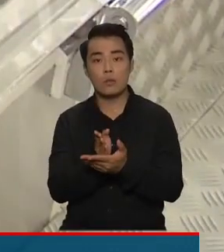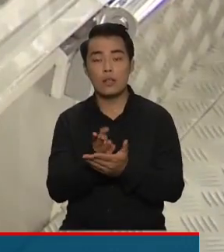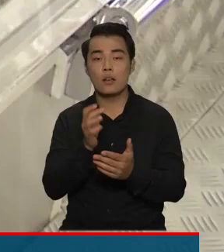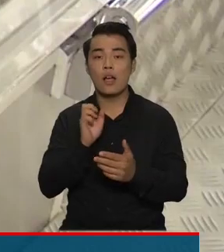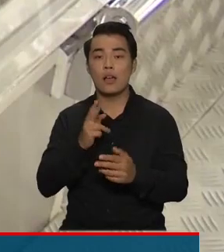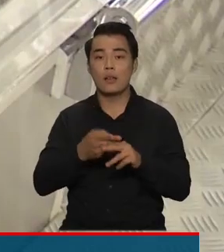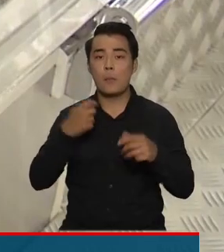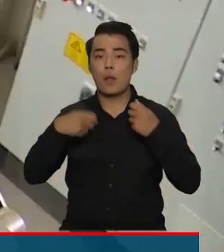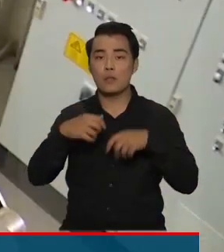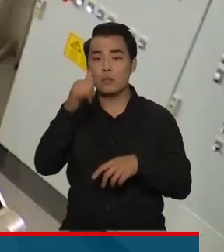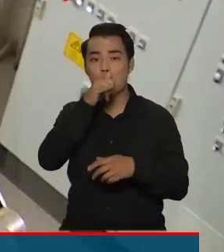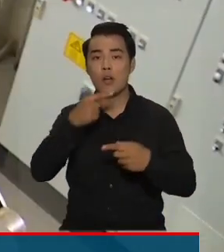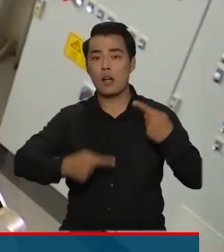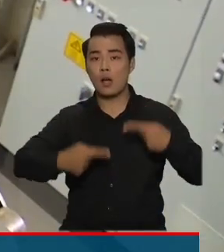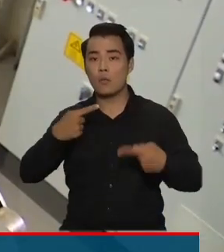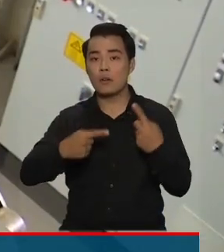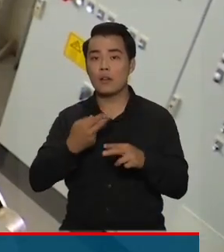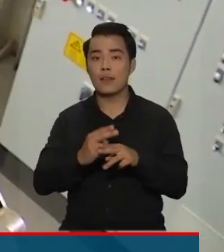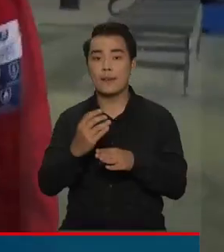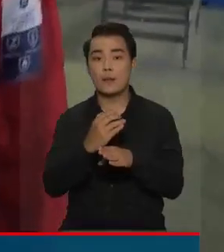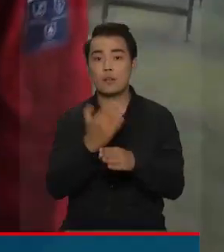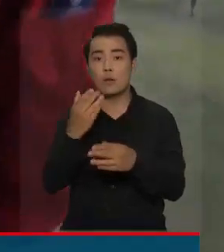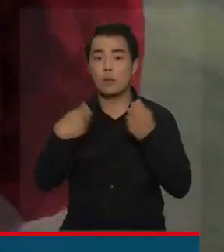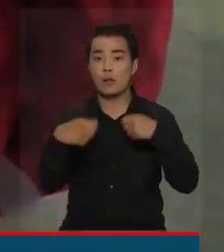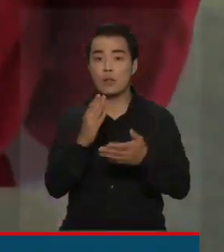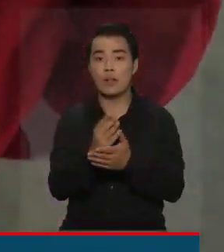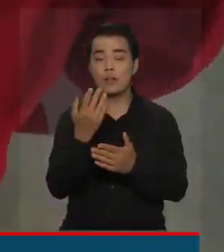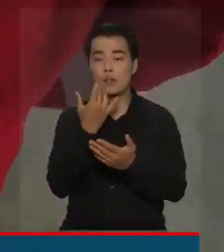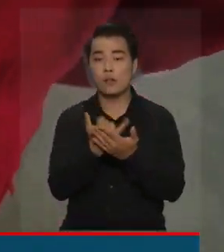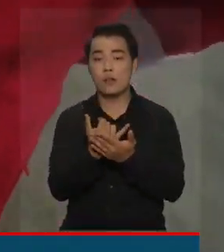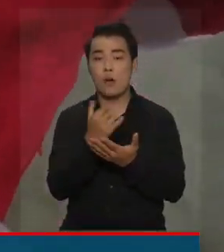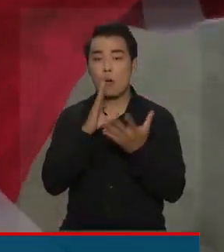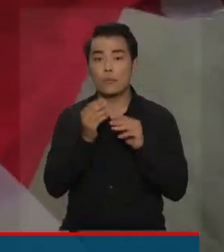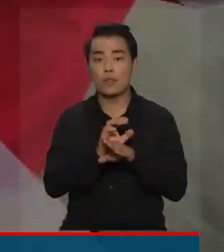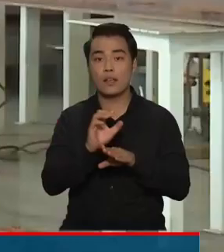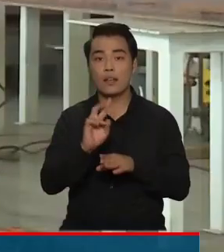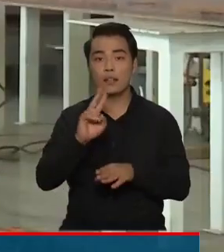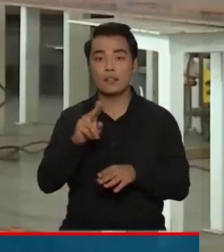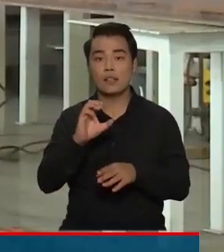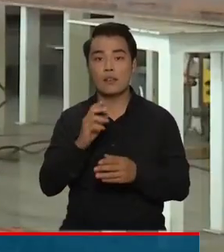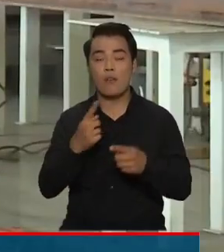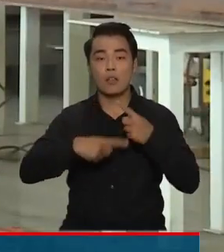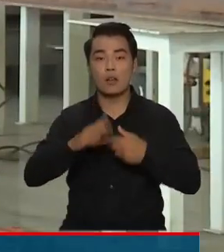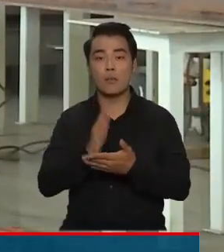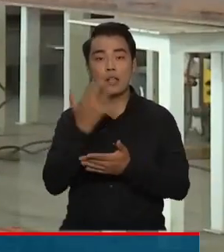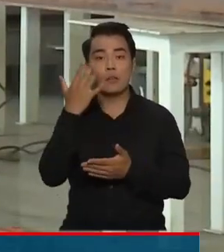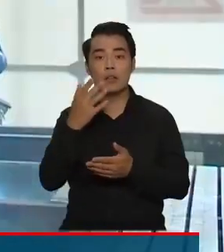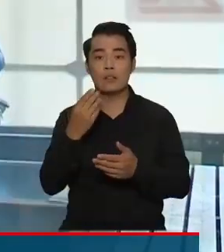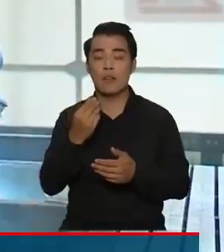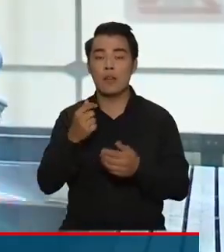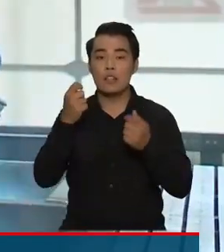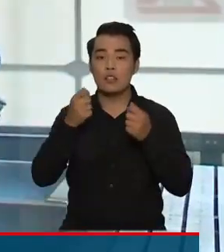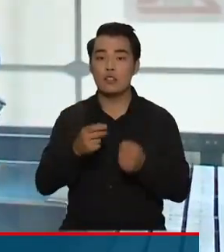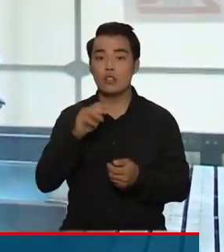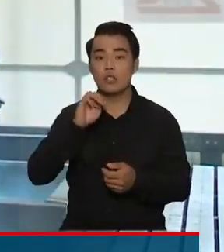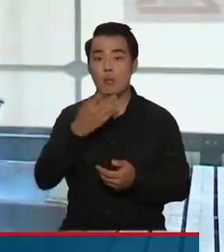их продукция не может конкурировать с импортной за счет того, что их поставщикам возвращается НДС. В итоге себестоимость зарубежных товаров ниже, чем